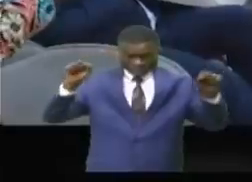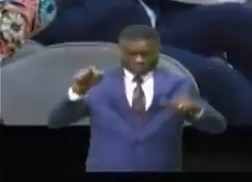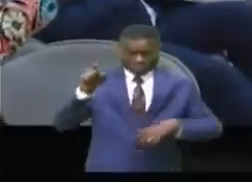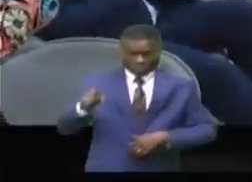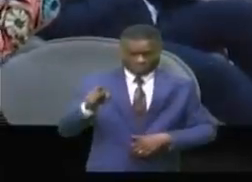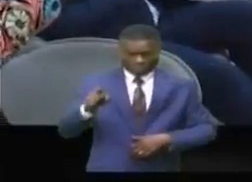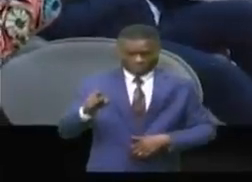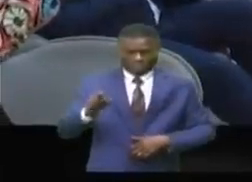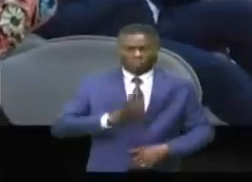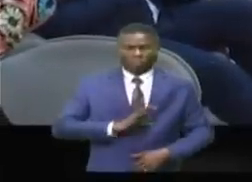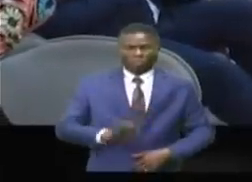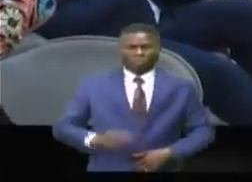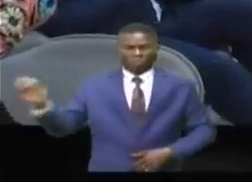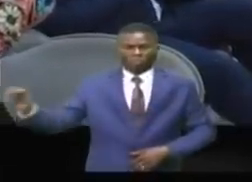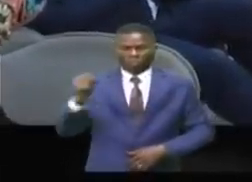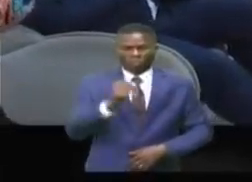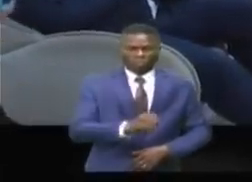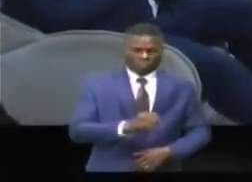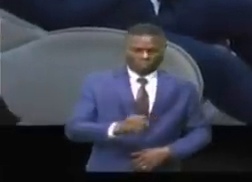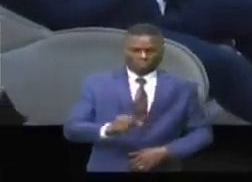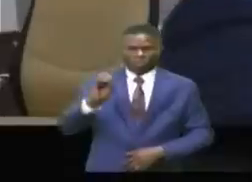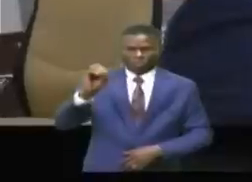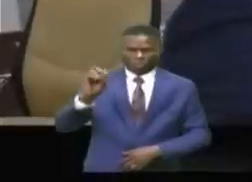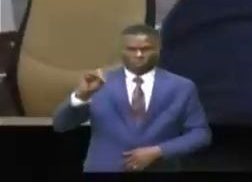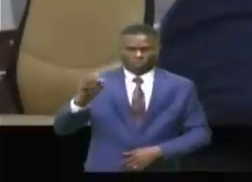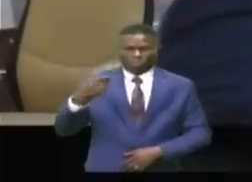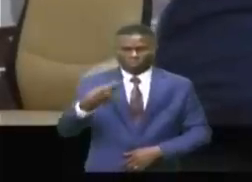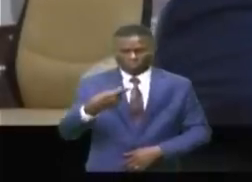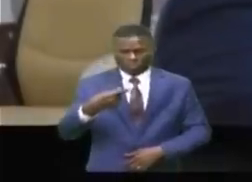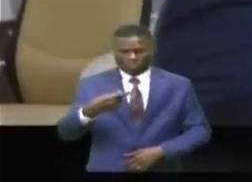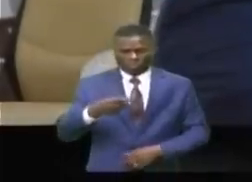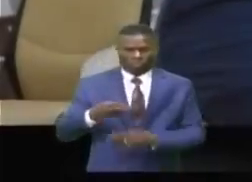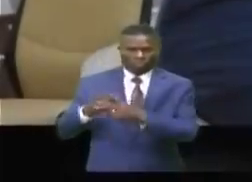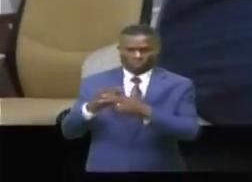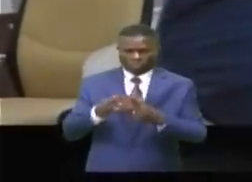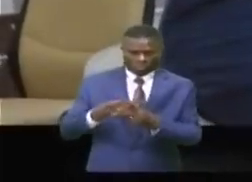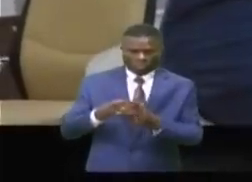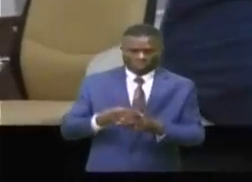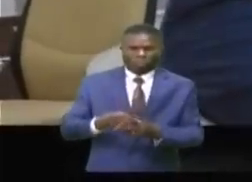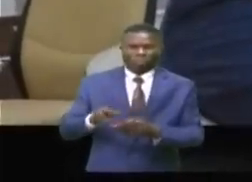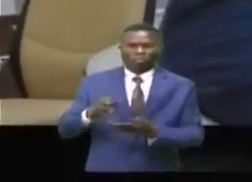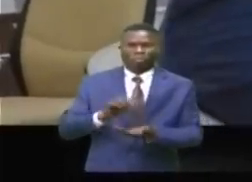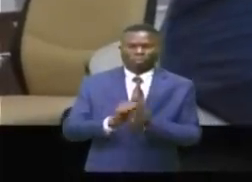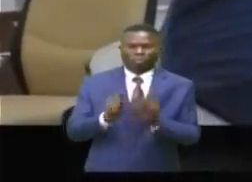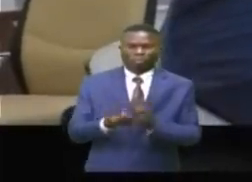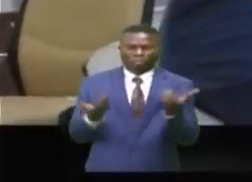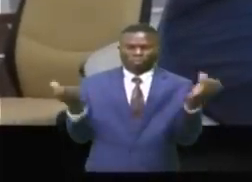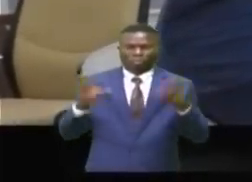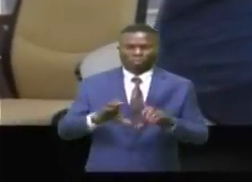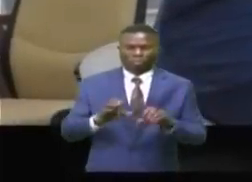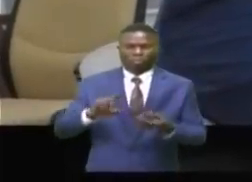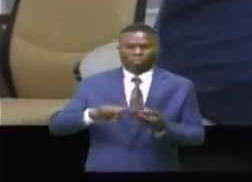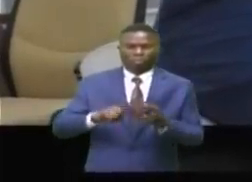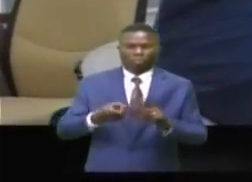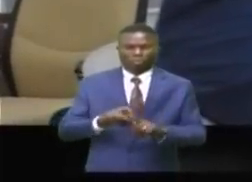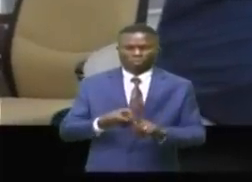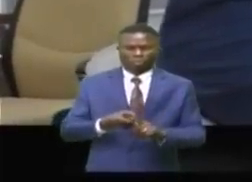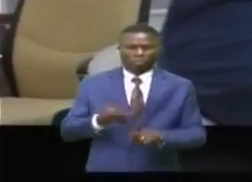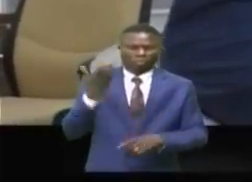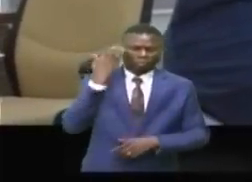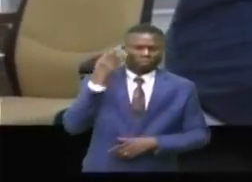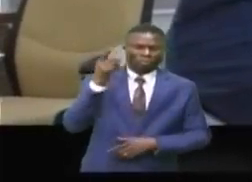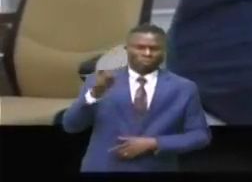Tshisekedi à la tête de l'agence de pilotage de coordination et de suivi de conventions de collaboration, Freddy